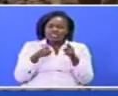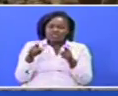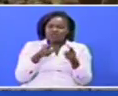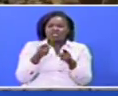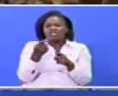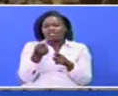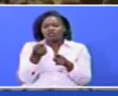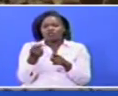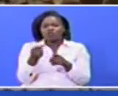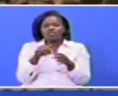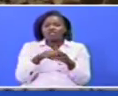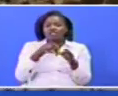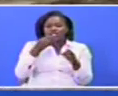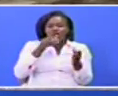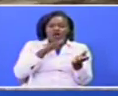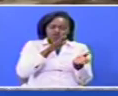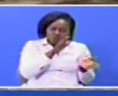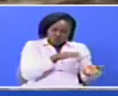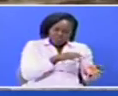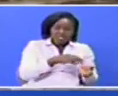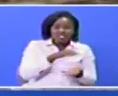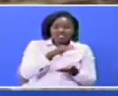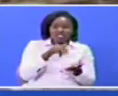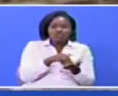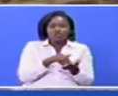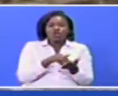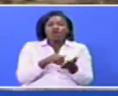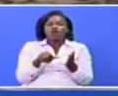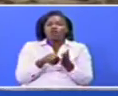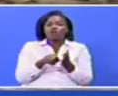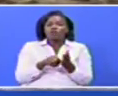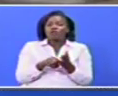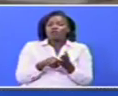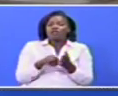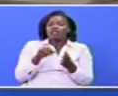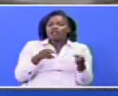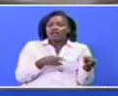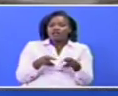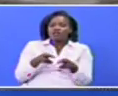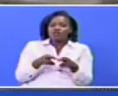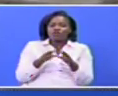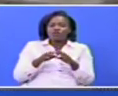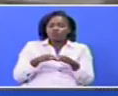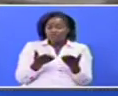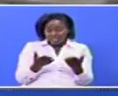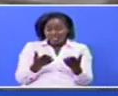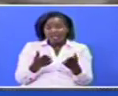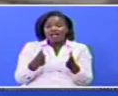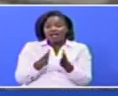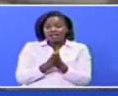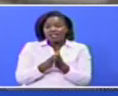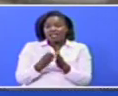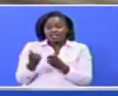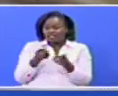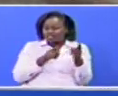ya Chuso na Mwingi ya Kati zimekatizwa baada ya mto Enziu kupasua kingo na kupelekea vigumu kwa watumizi wa barabara